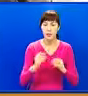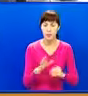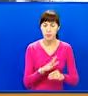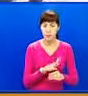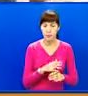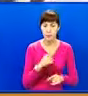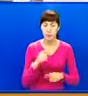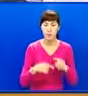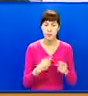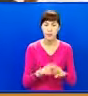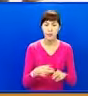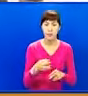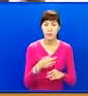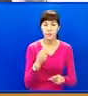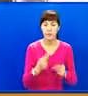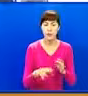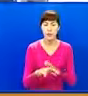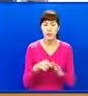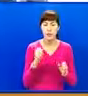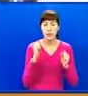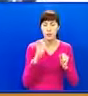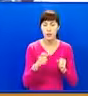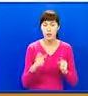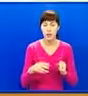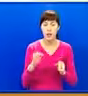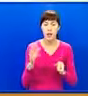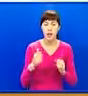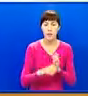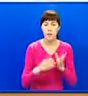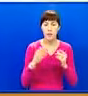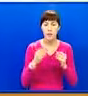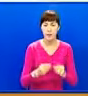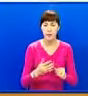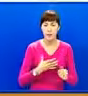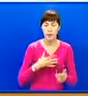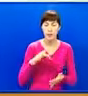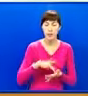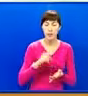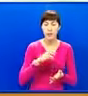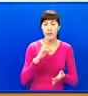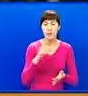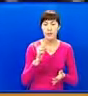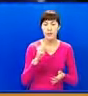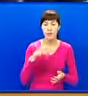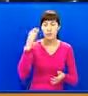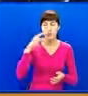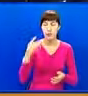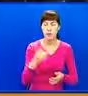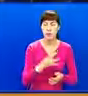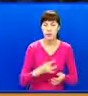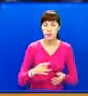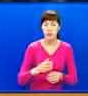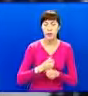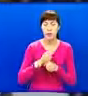көрсетті. Енді осы облыстық біріншіліктен іріктелген спортшылар қазанның 6-сы күні қаламызда өтетін асығату спортынан Қазақстан